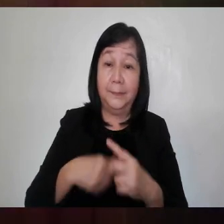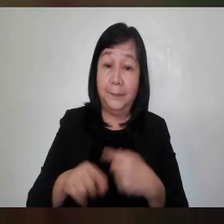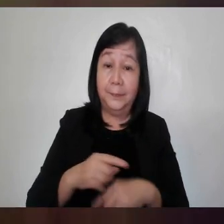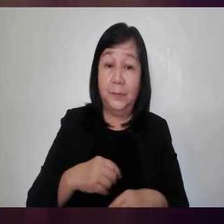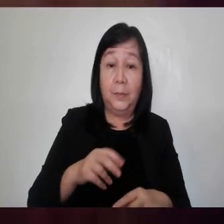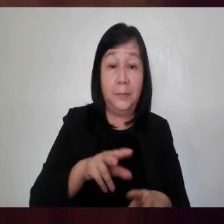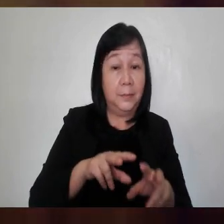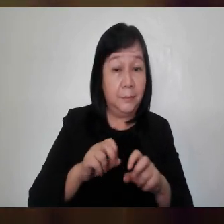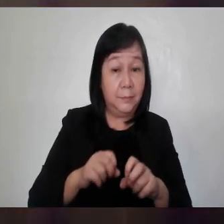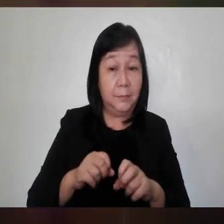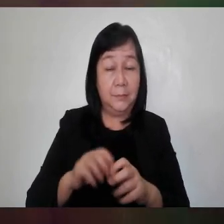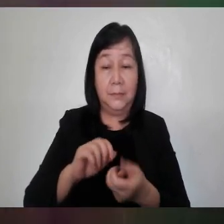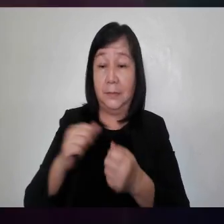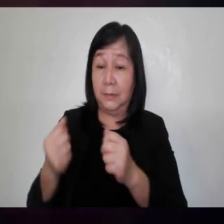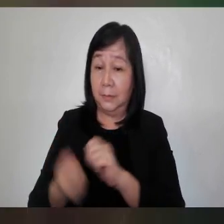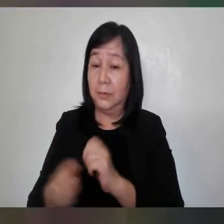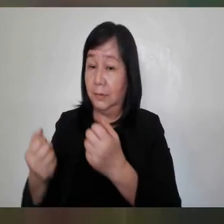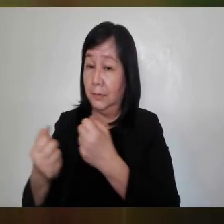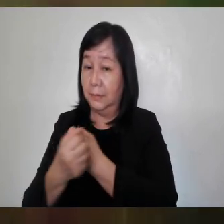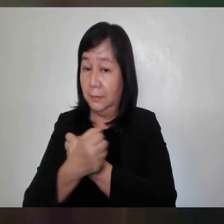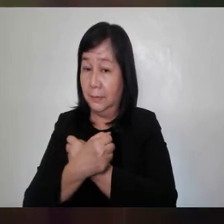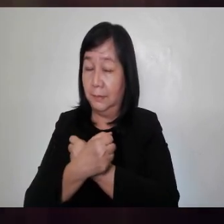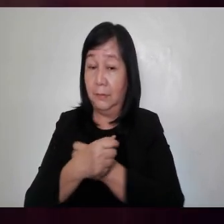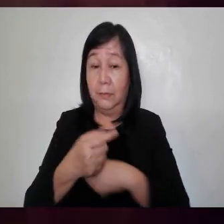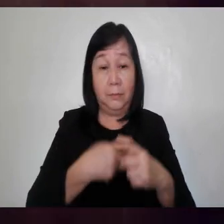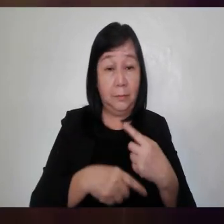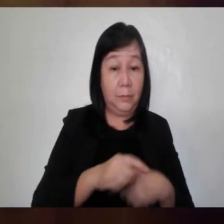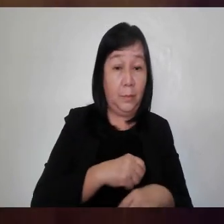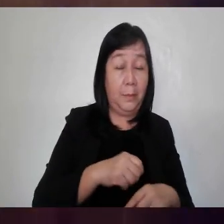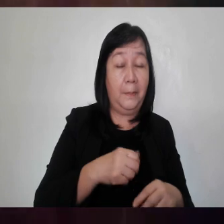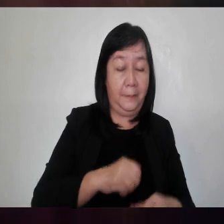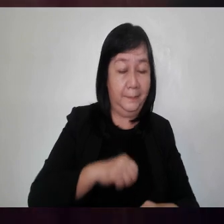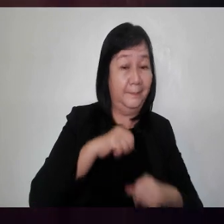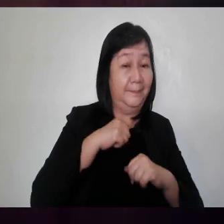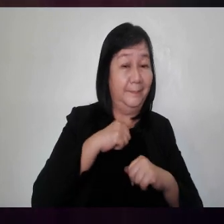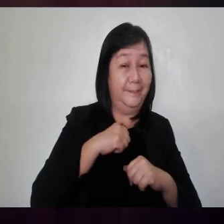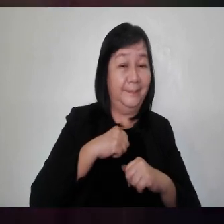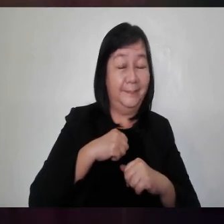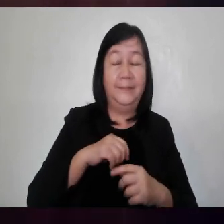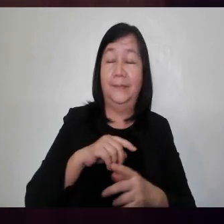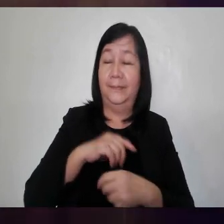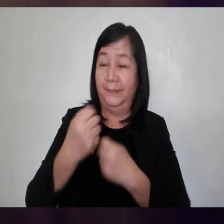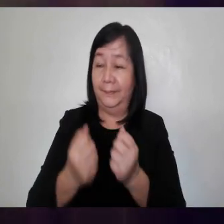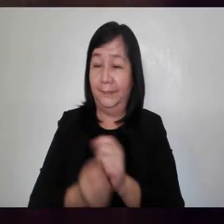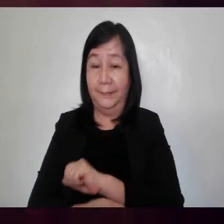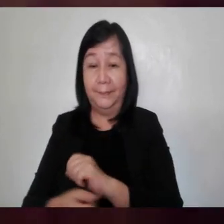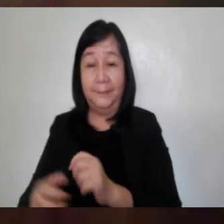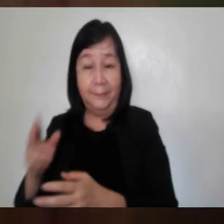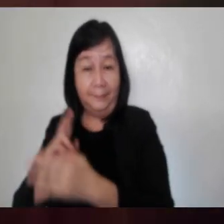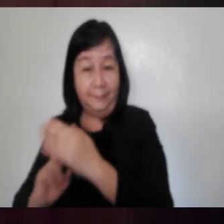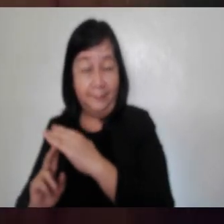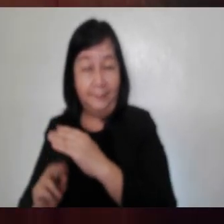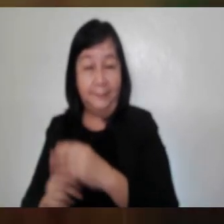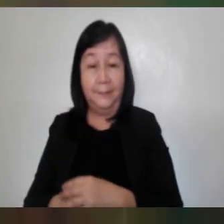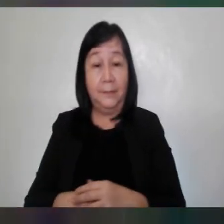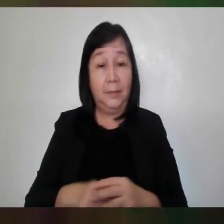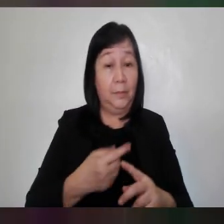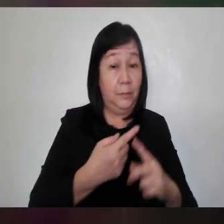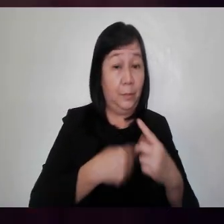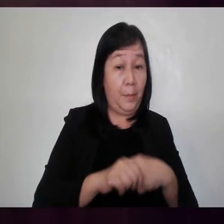pagiging makasarili patungo sa pag-ibig, mula sa pagmamataas patungo sa